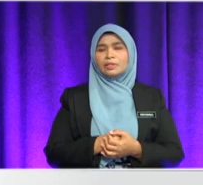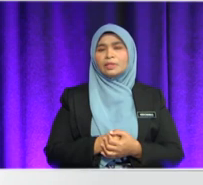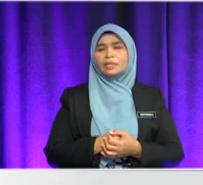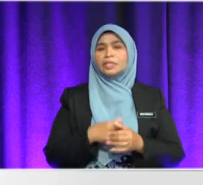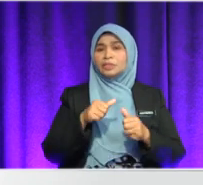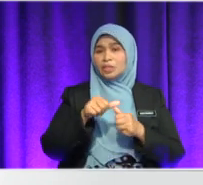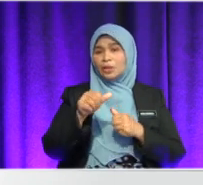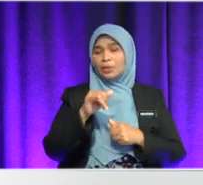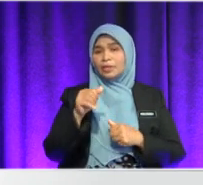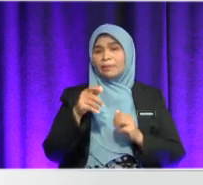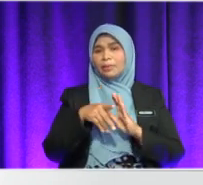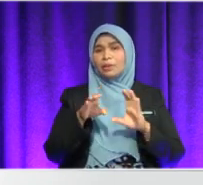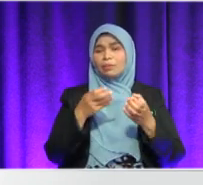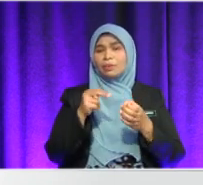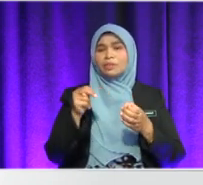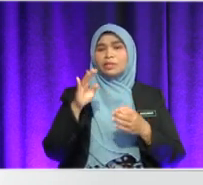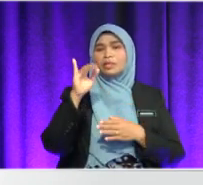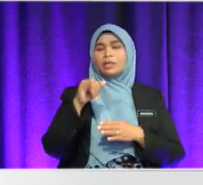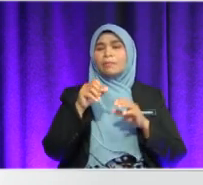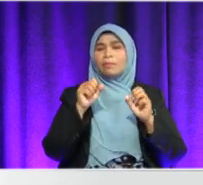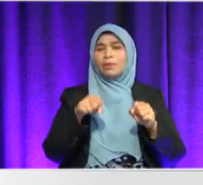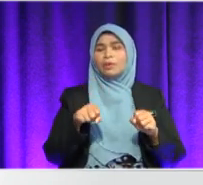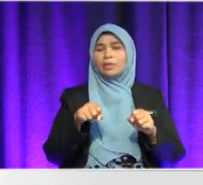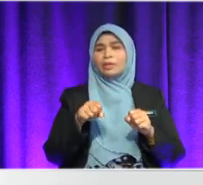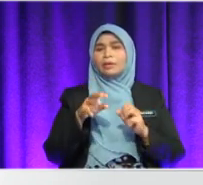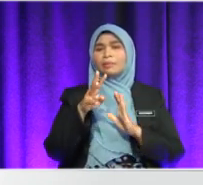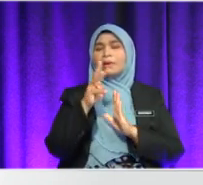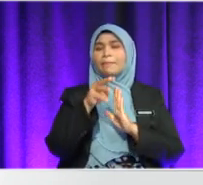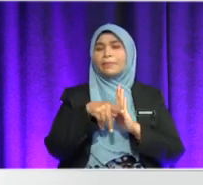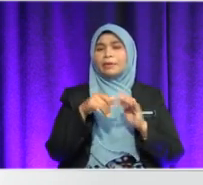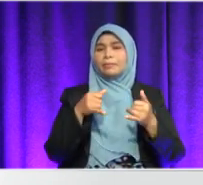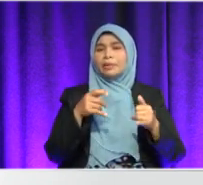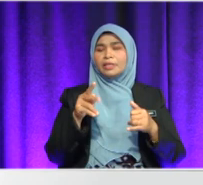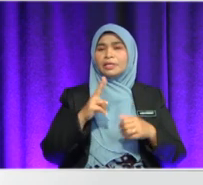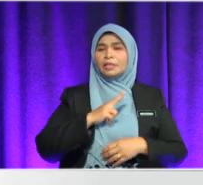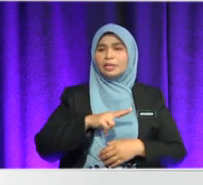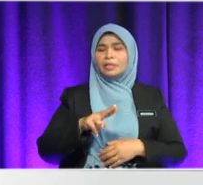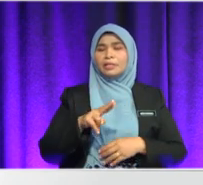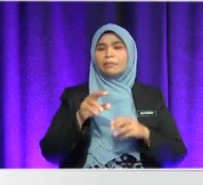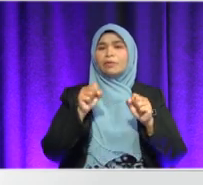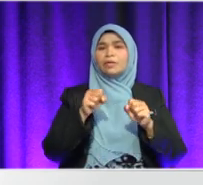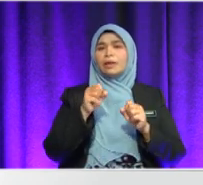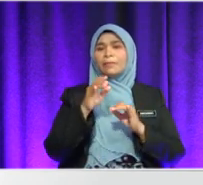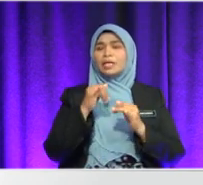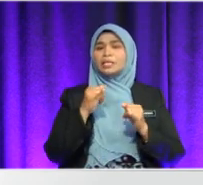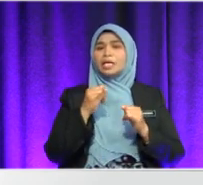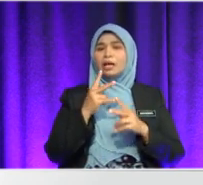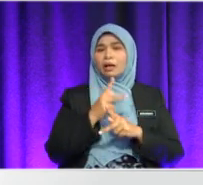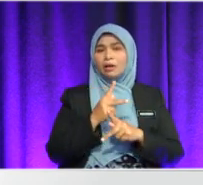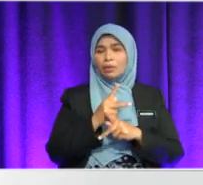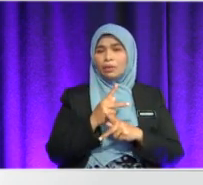jauhilah perbuatan-perbuatan yang boleh mempersembahkan agama boleh menjedakan akidah kita